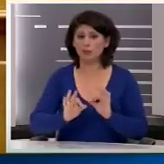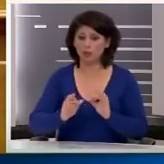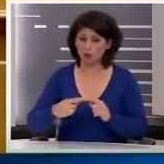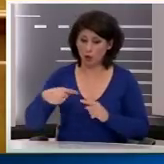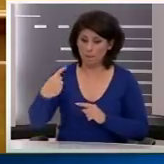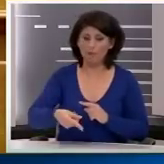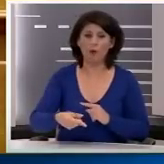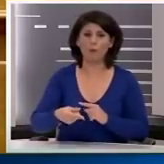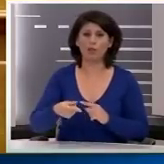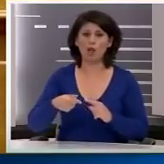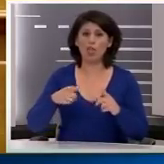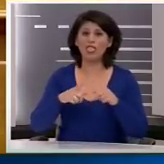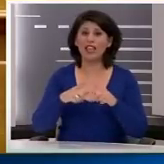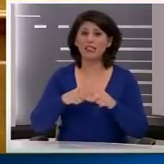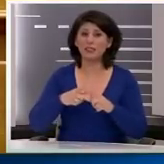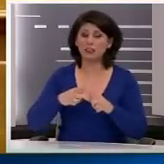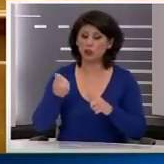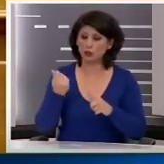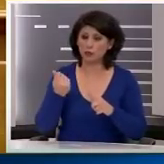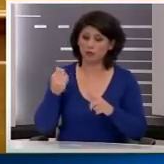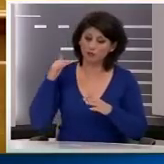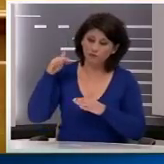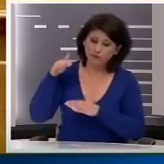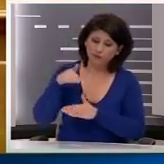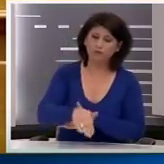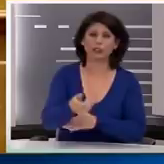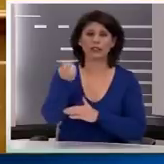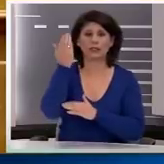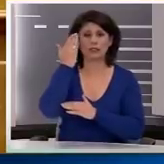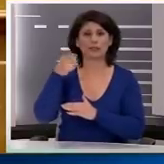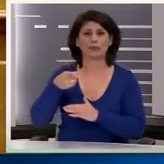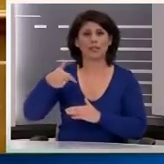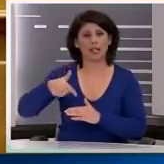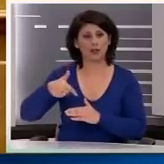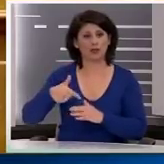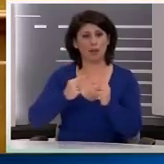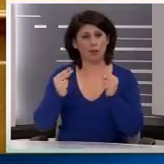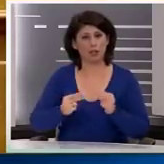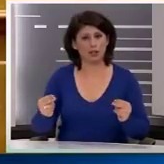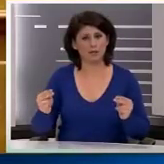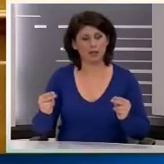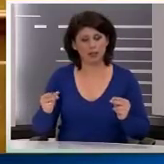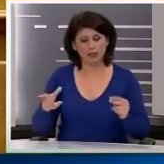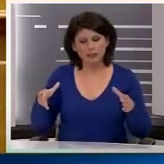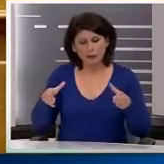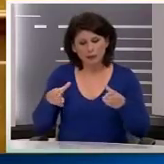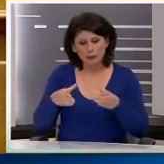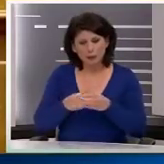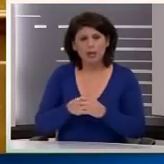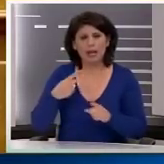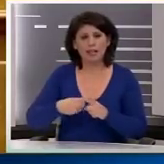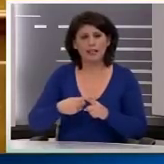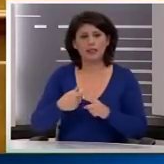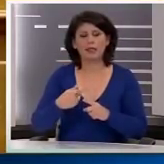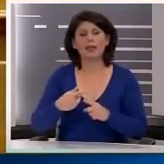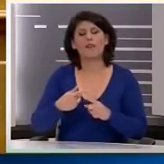τιμών δραματική οριζόντια μείωση στις τιμές των γενοσύμων με αποτέλεσμα τη συρρήκνωση της ελληνικής φαρμακοβιομηχανίας και την